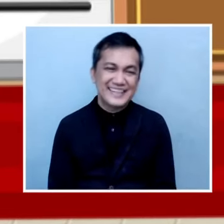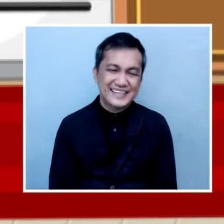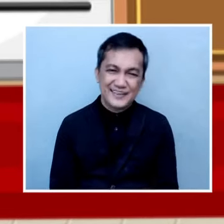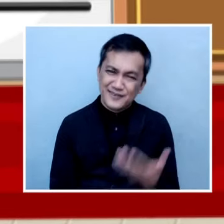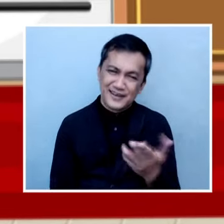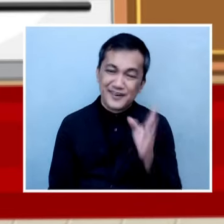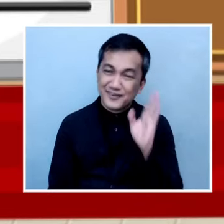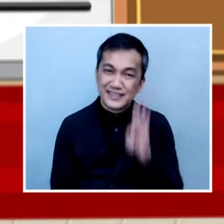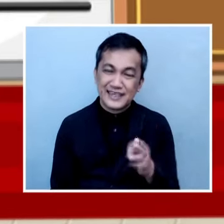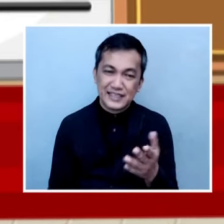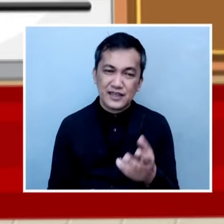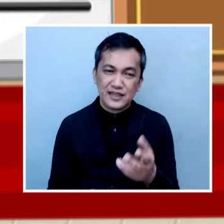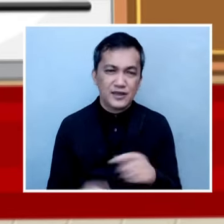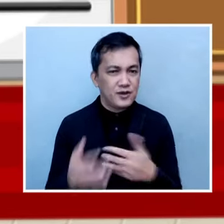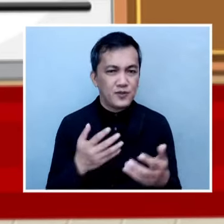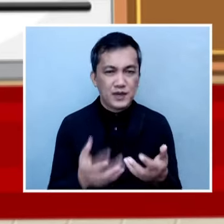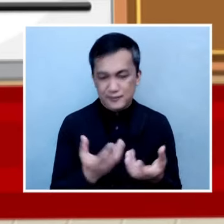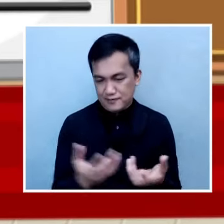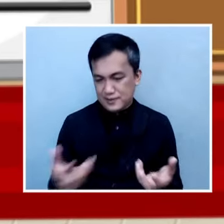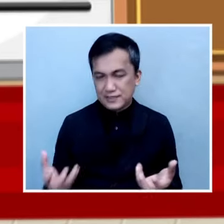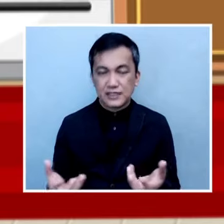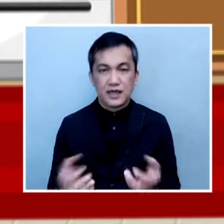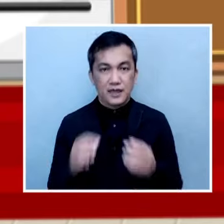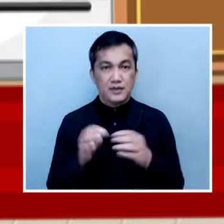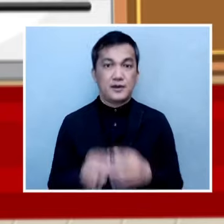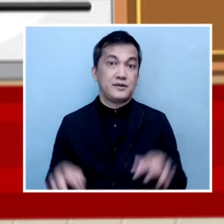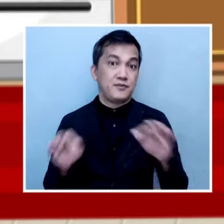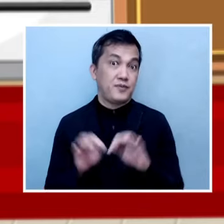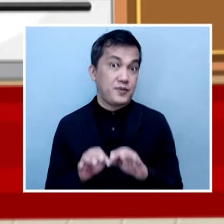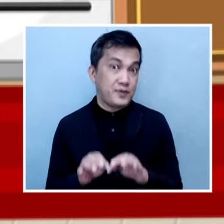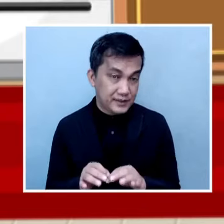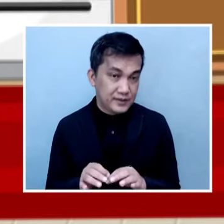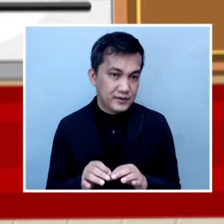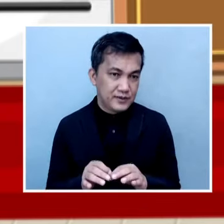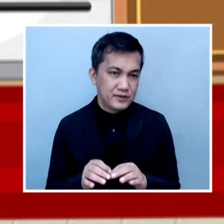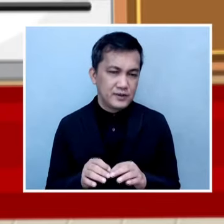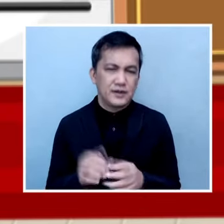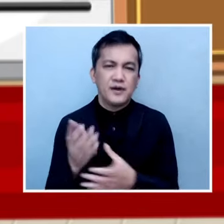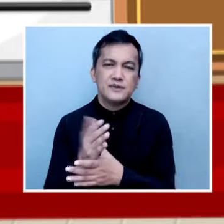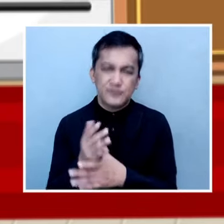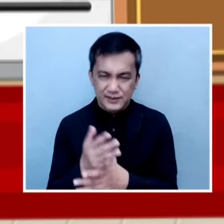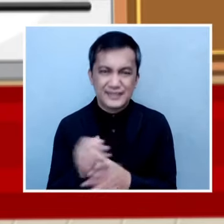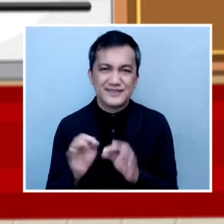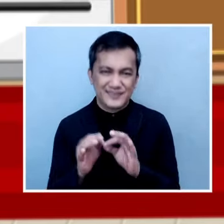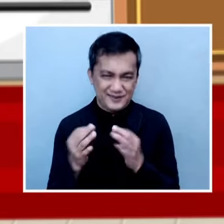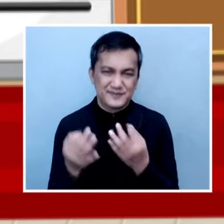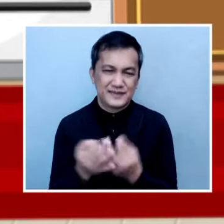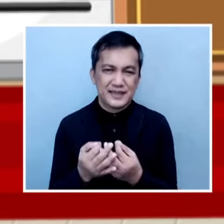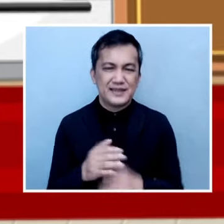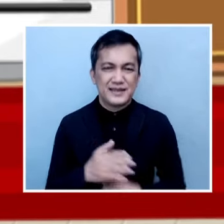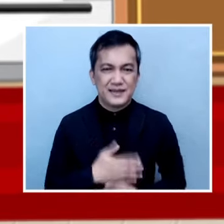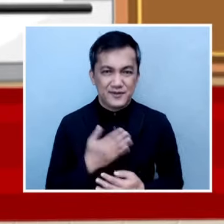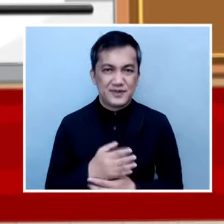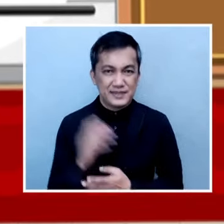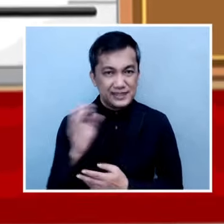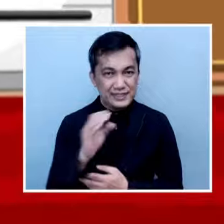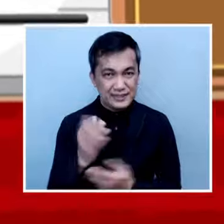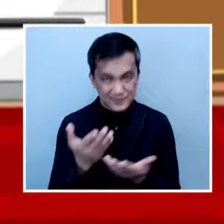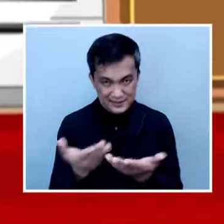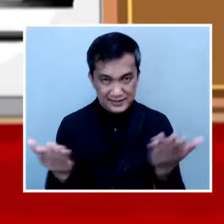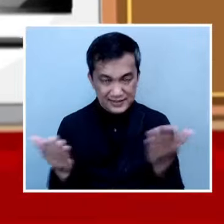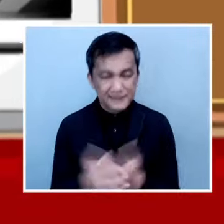nasa hapagkainan, mas mahalaga yung salo-salo ang buong pamilya. Maligayang Pasko po sa inyong lahat